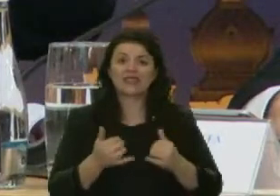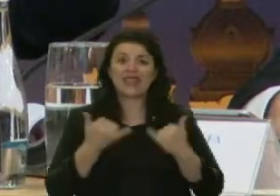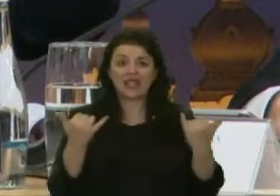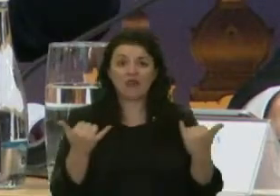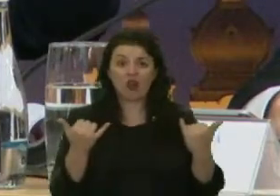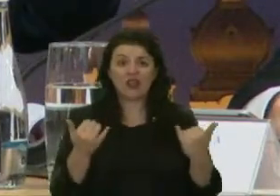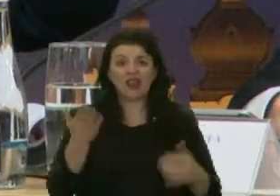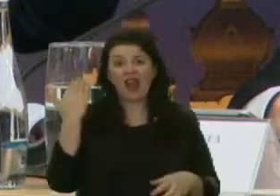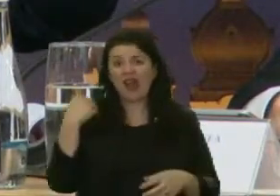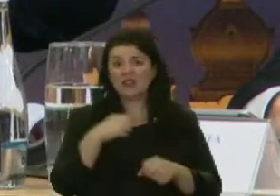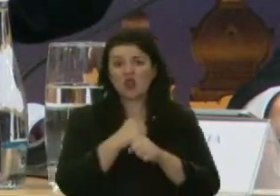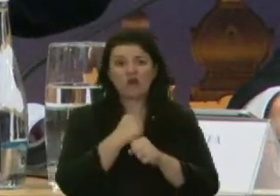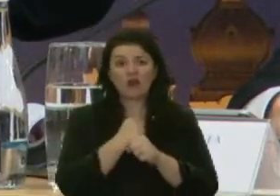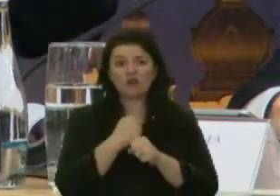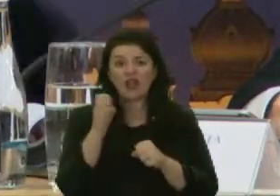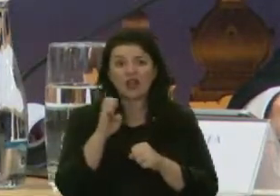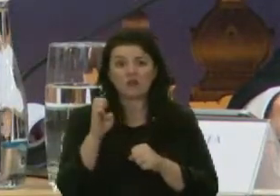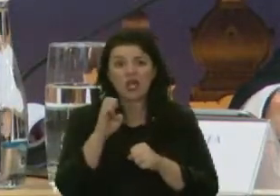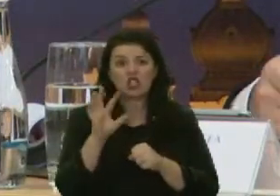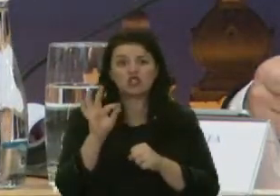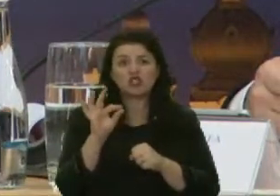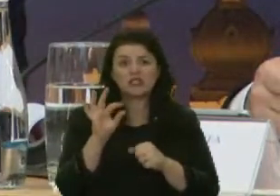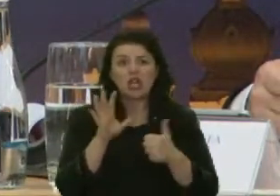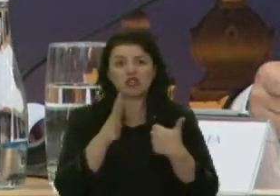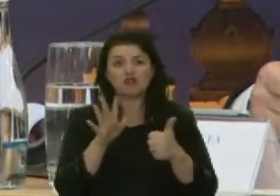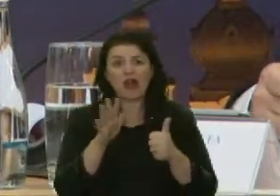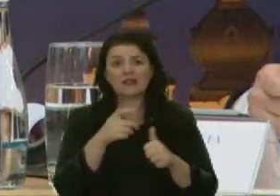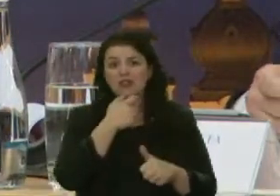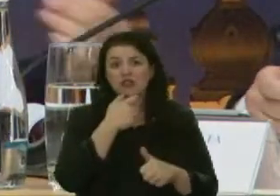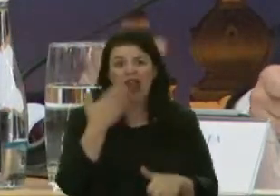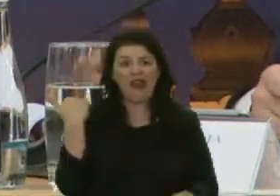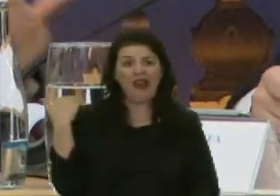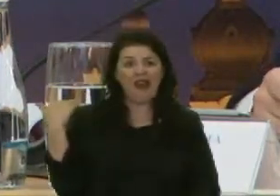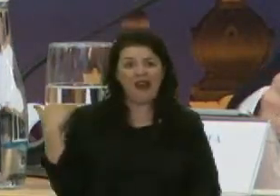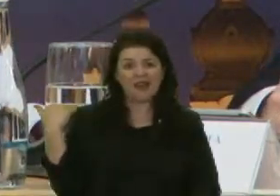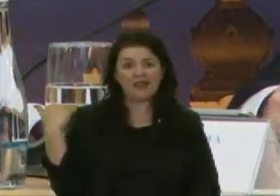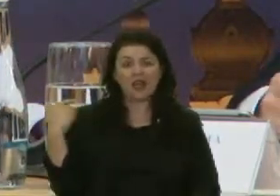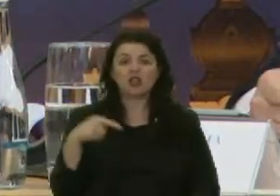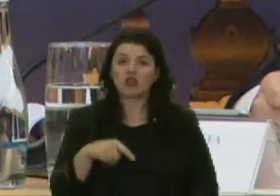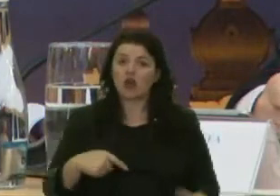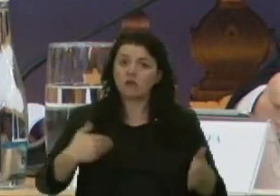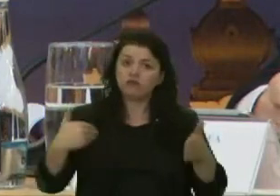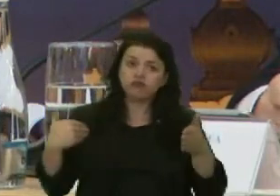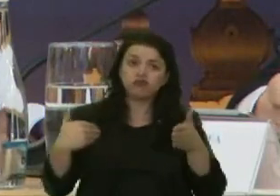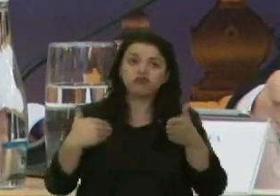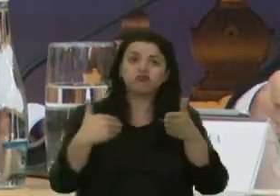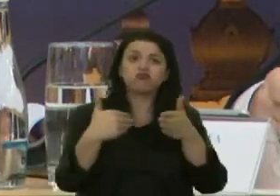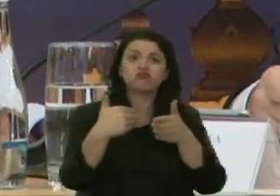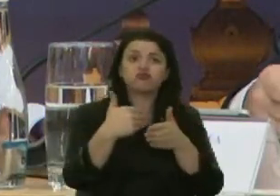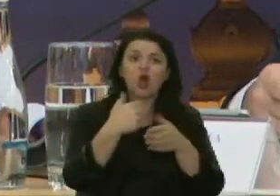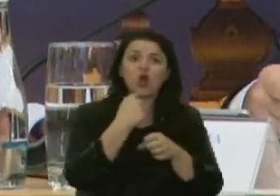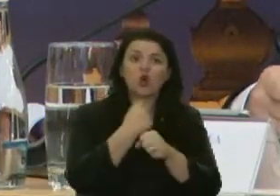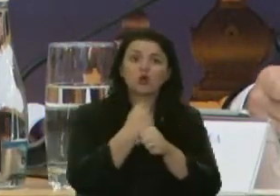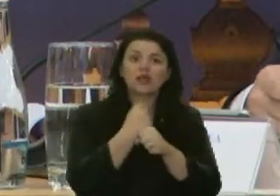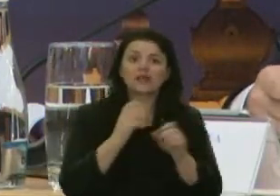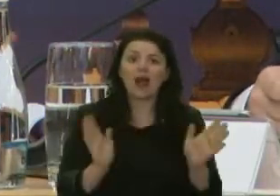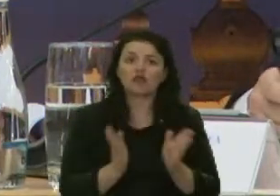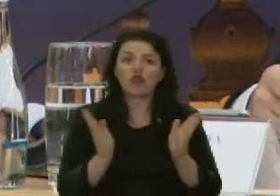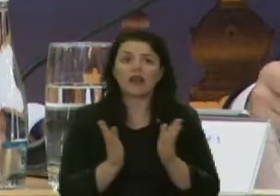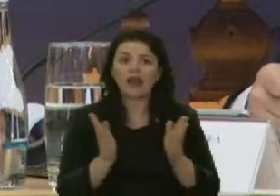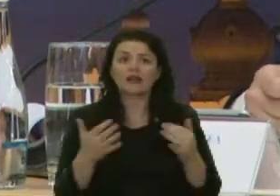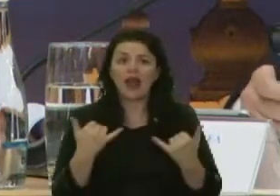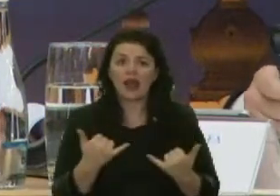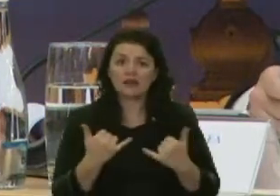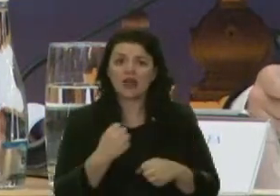alți le au făcut în Uniunea Europeană în 50 60 de ani în secolul trecut trecut noi trebuie să recuperăm acest decalaj lucrând foarte accelerat asta se